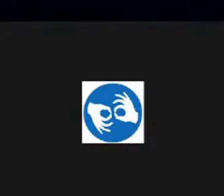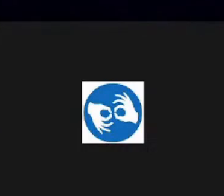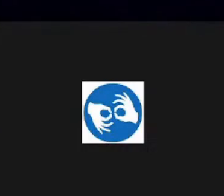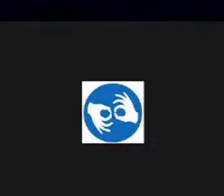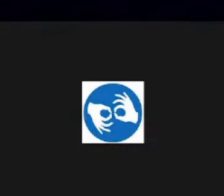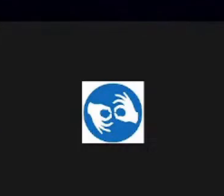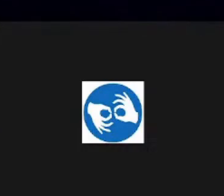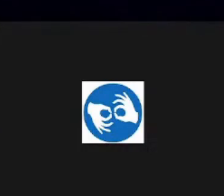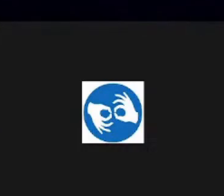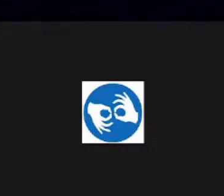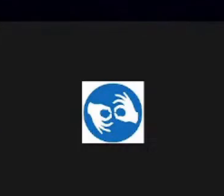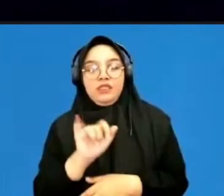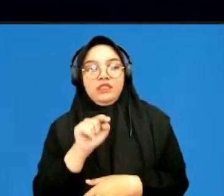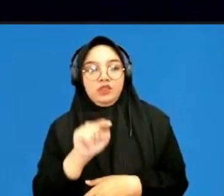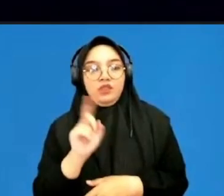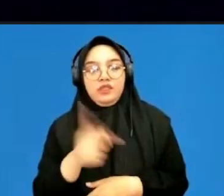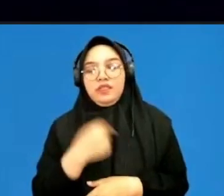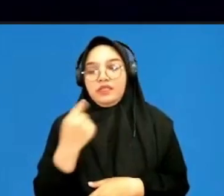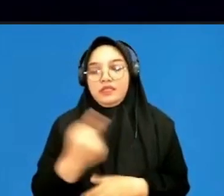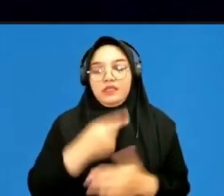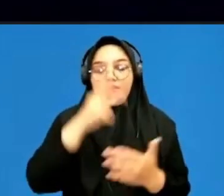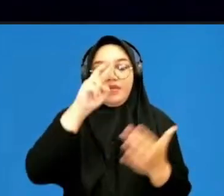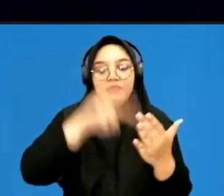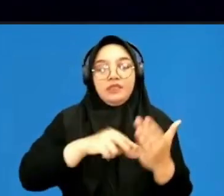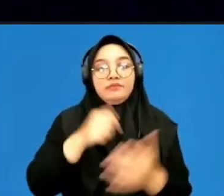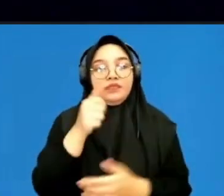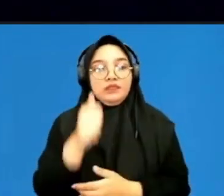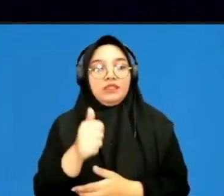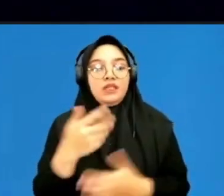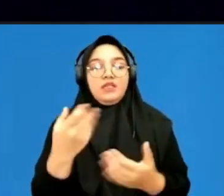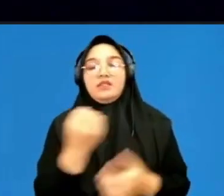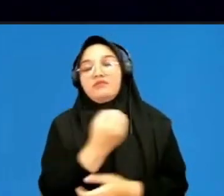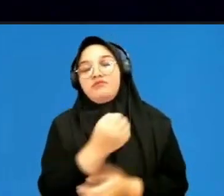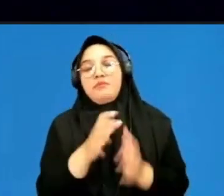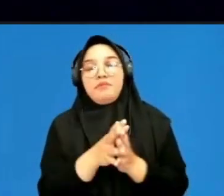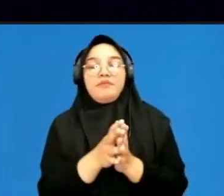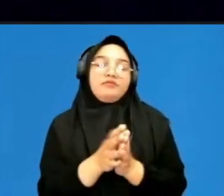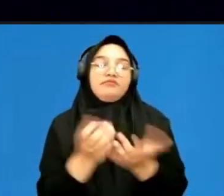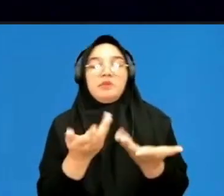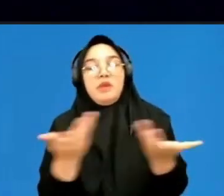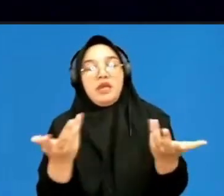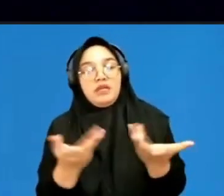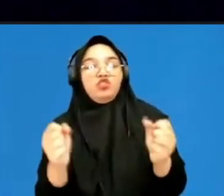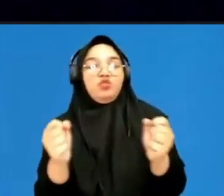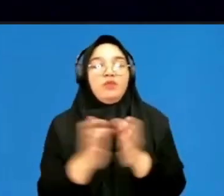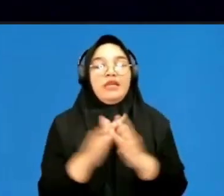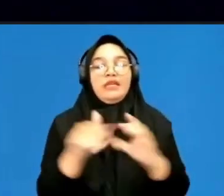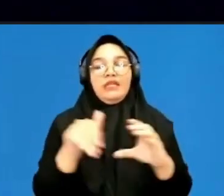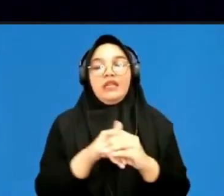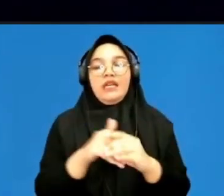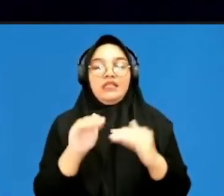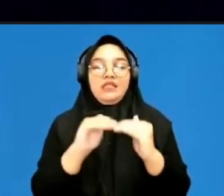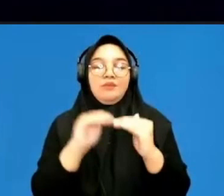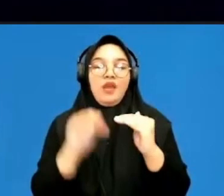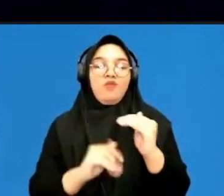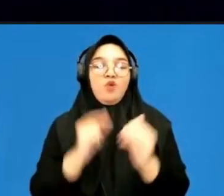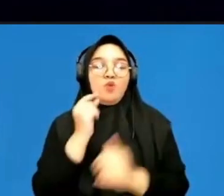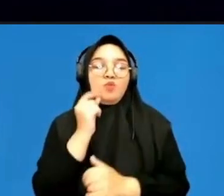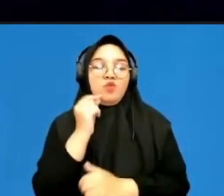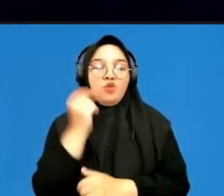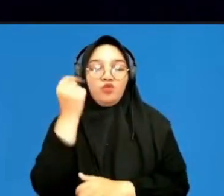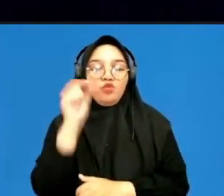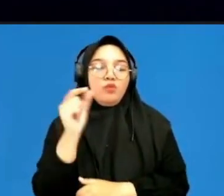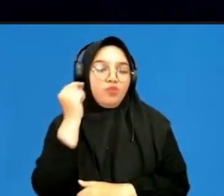untuk menunjang pembangunan dan juga menekan jumlah pernikahan di bawah umur bagi perempuan karena balik lagi masih banyak